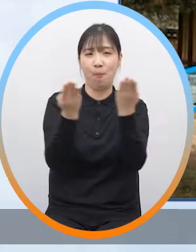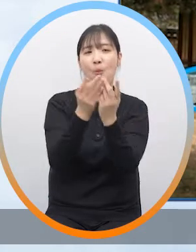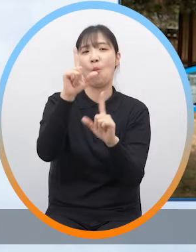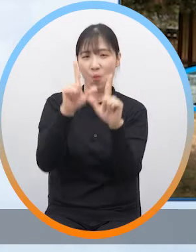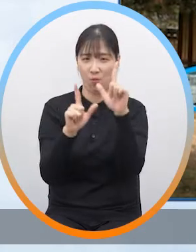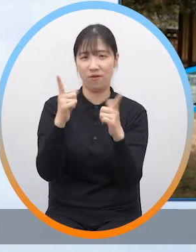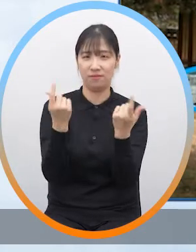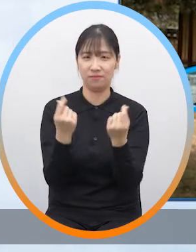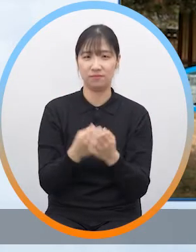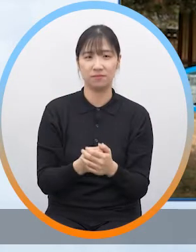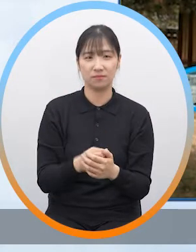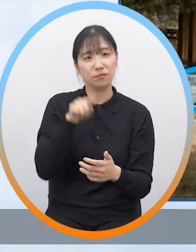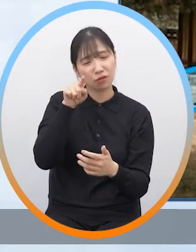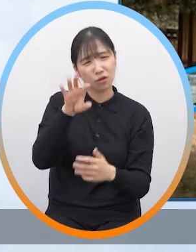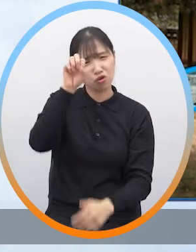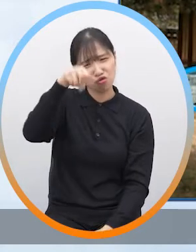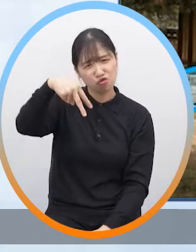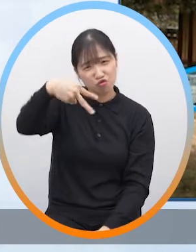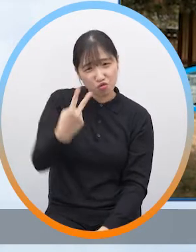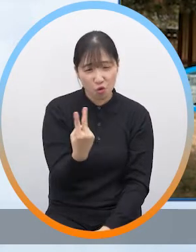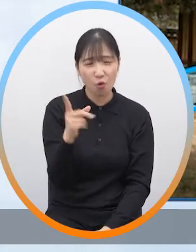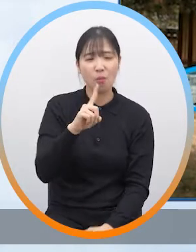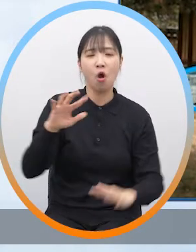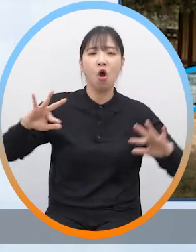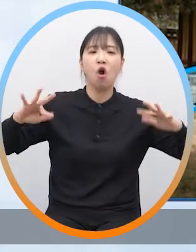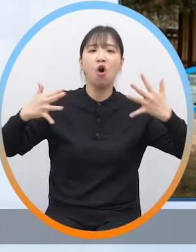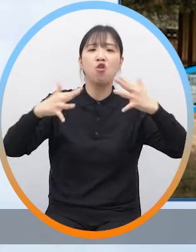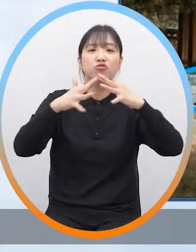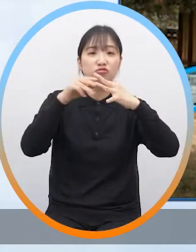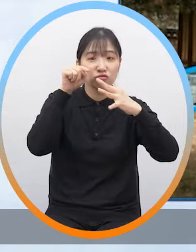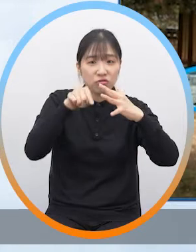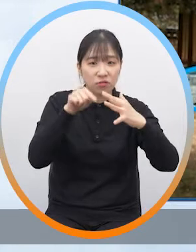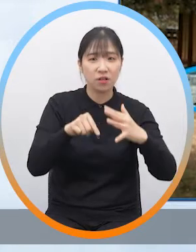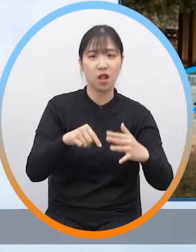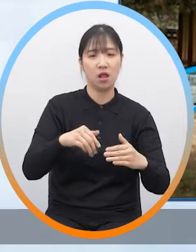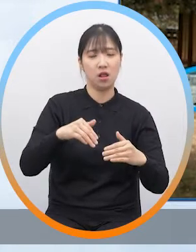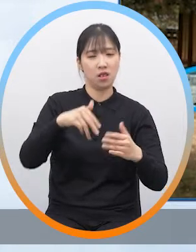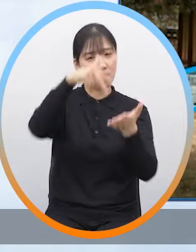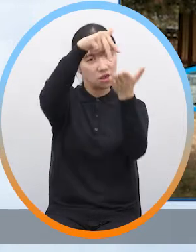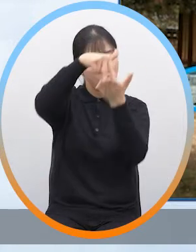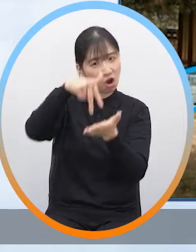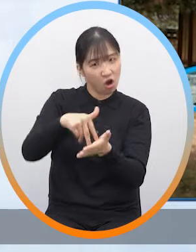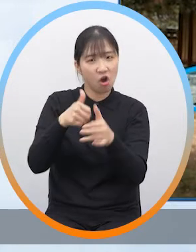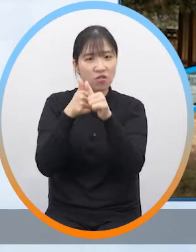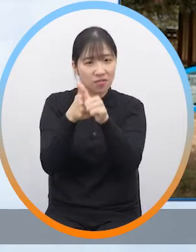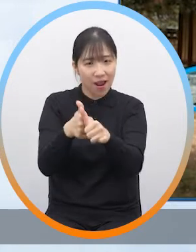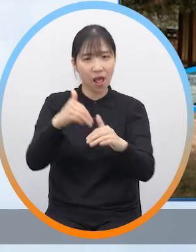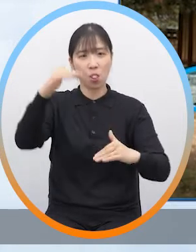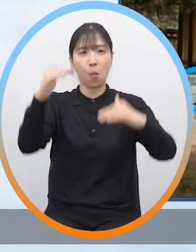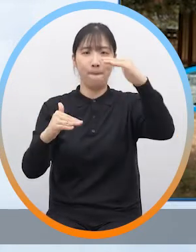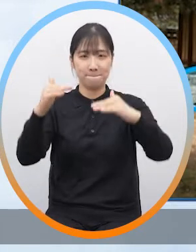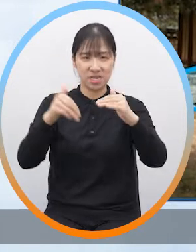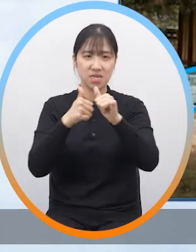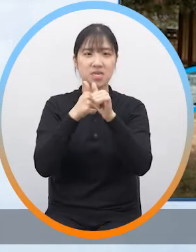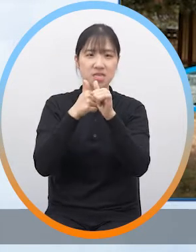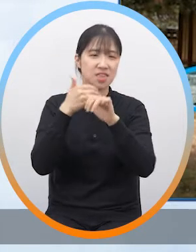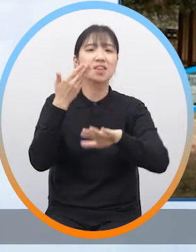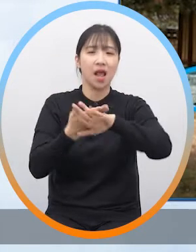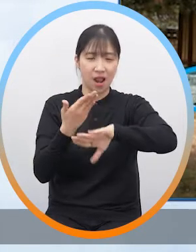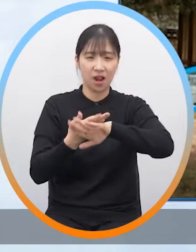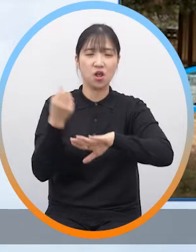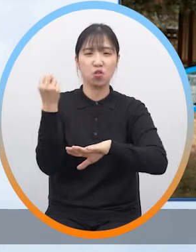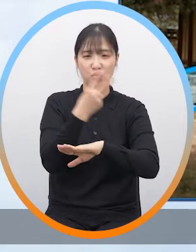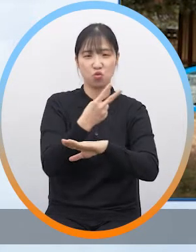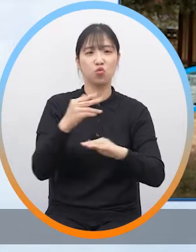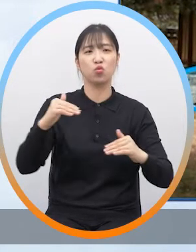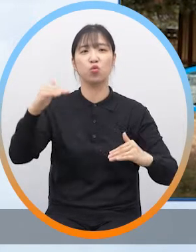확인할 수 있습니다. 이렇게 유교는 건축물에서도 격에 따라서 이렇게 높이를 달리게 하거나 이름을 다르게 하는 게